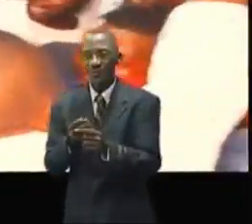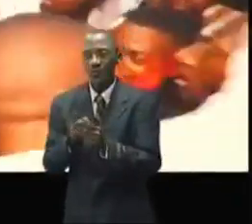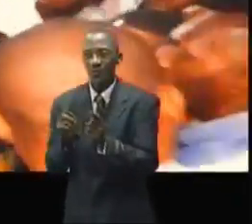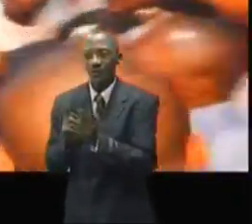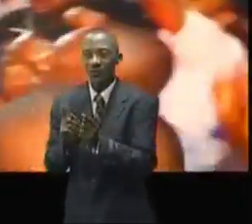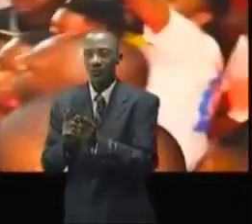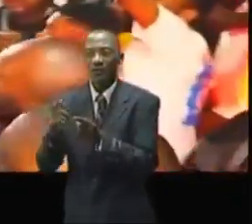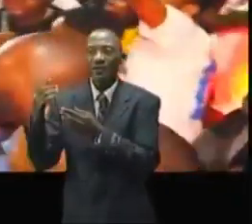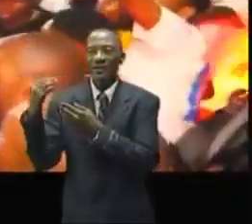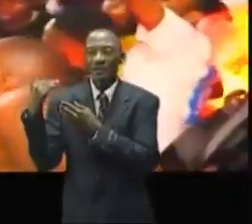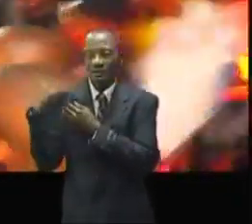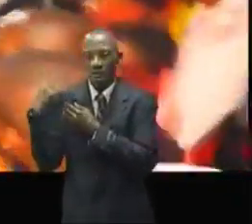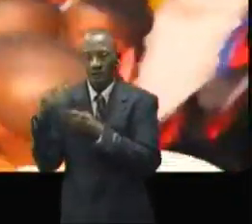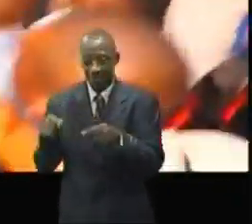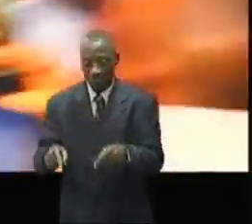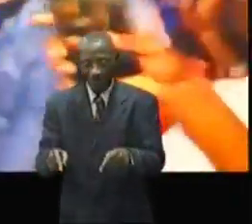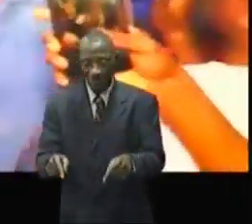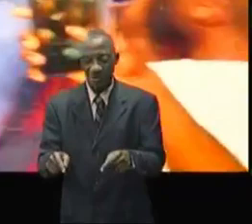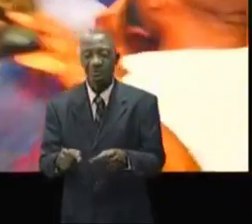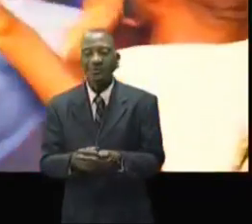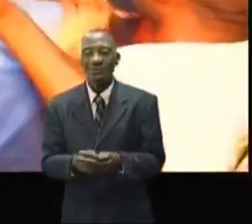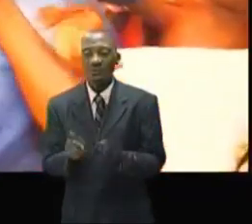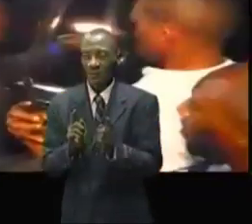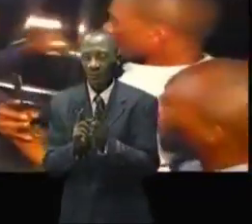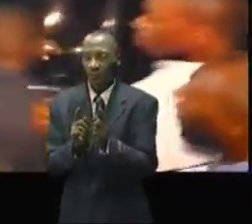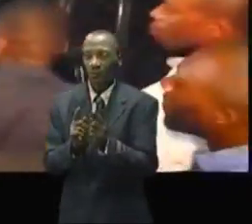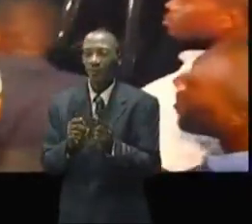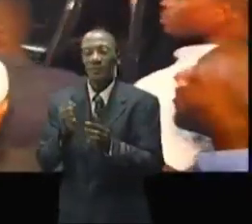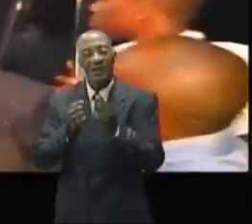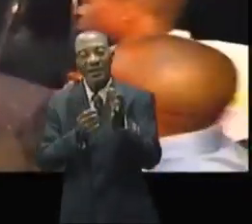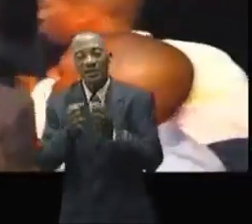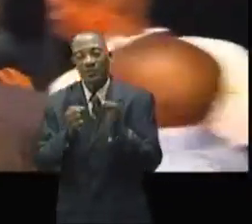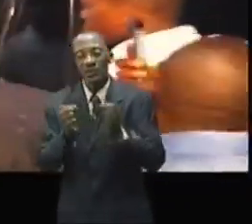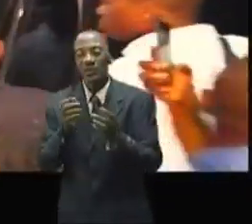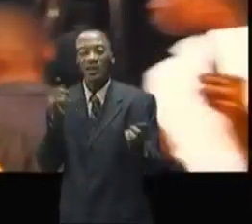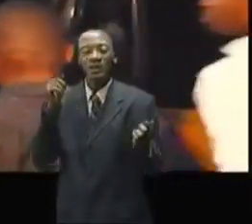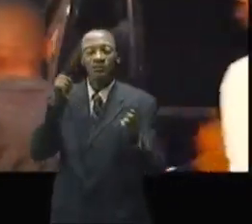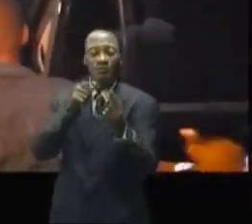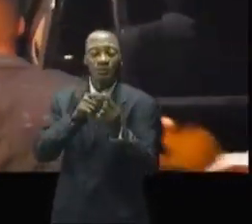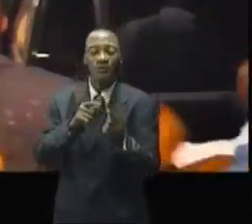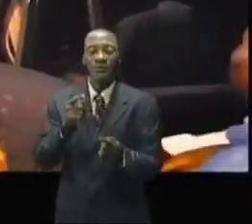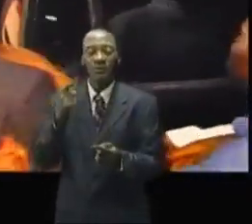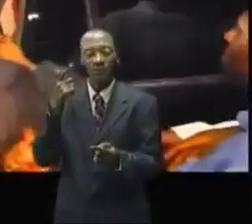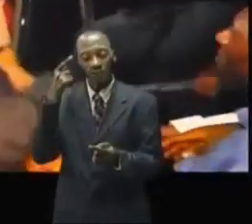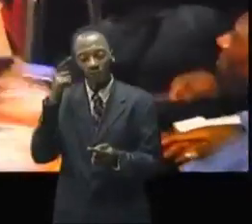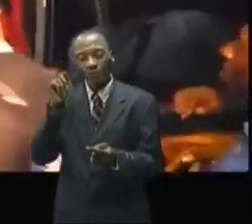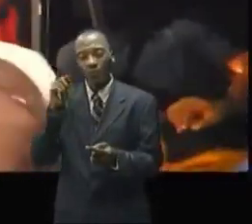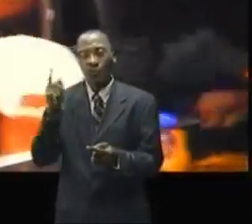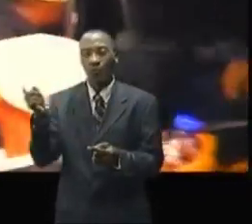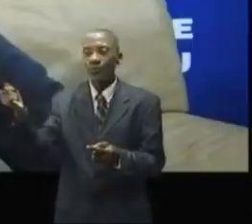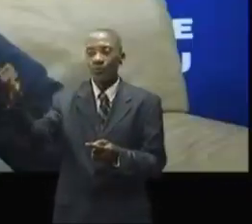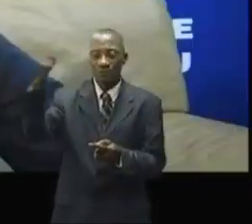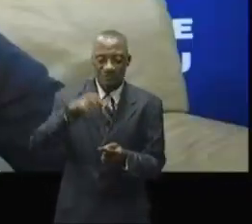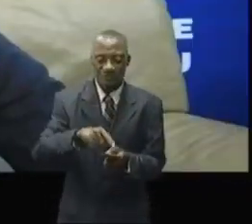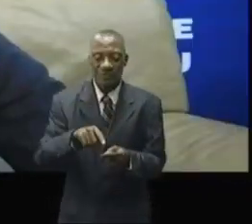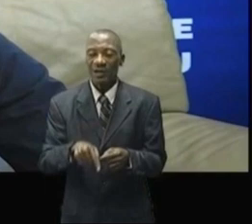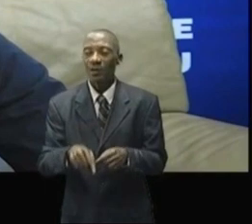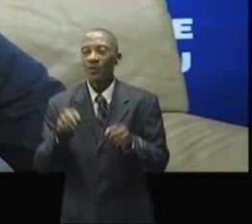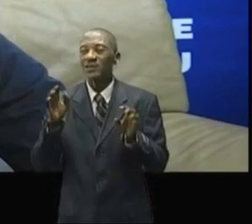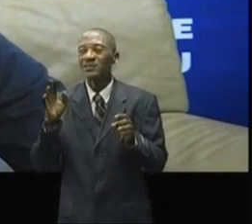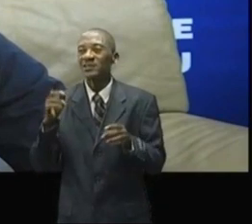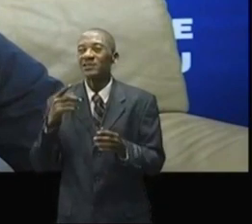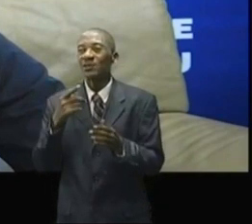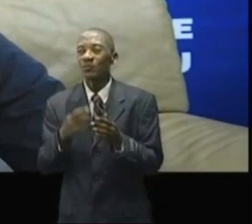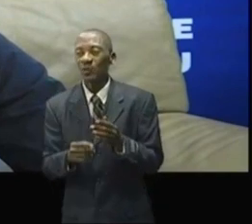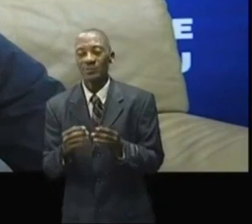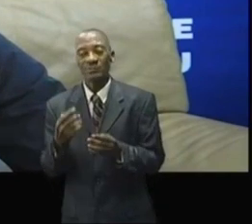le séparant de terre de ses ancêtres, Tanguy Ndombele est resté attaché à l'actualité de son pays et déclare sa flamme pour le Léopard. Même